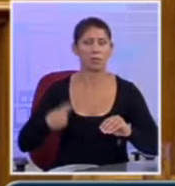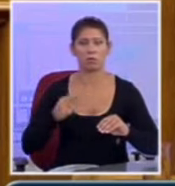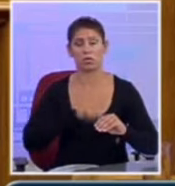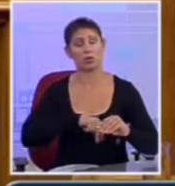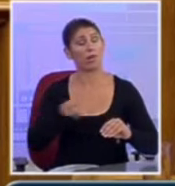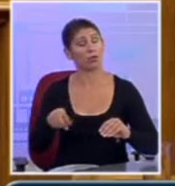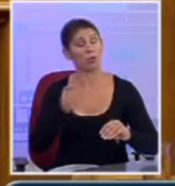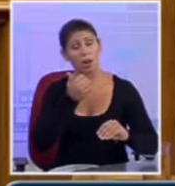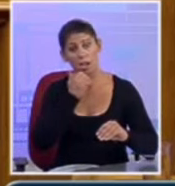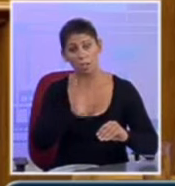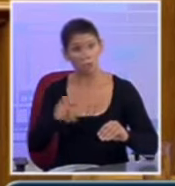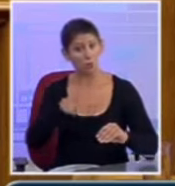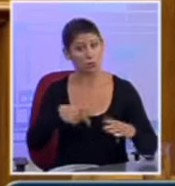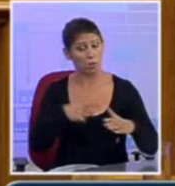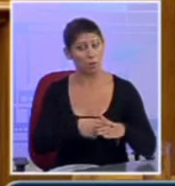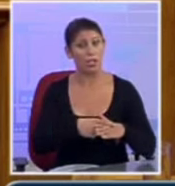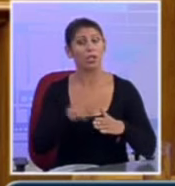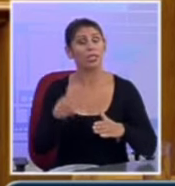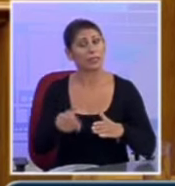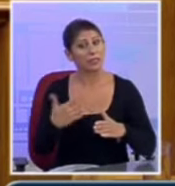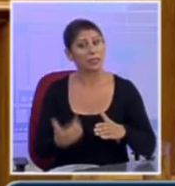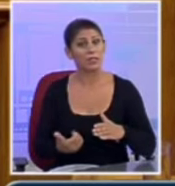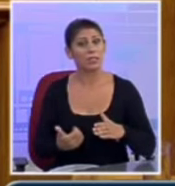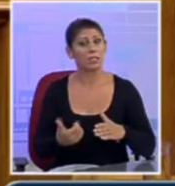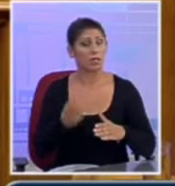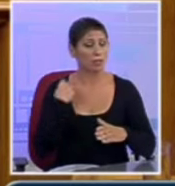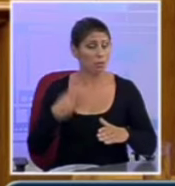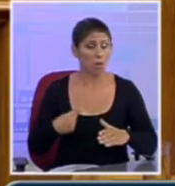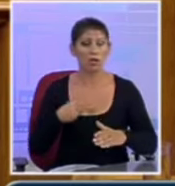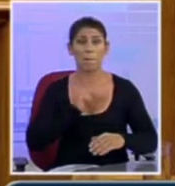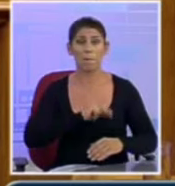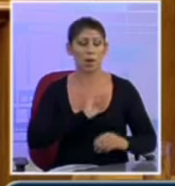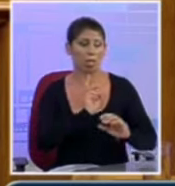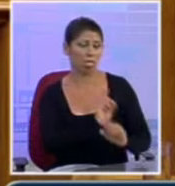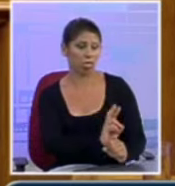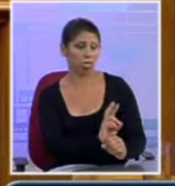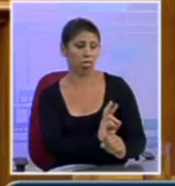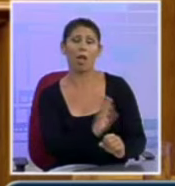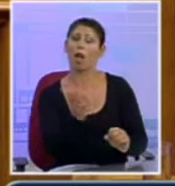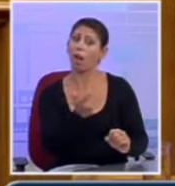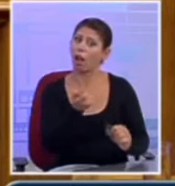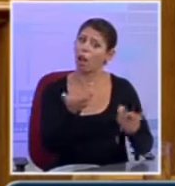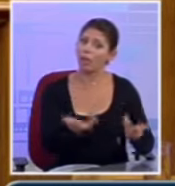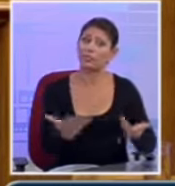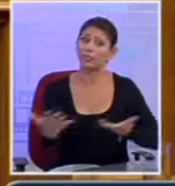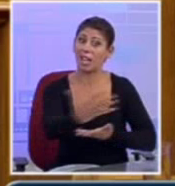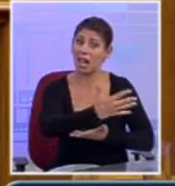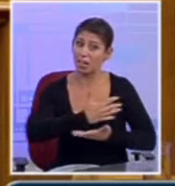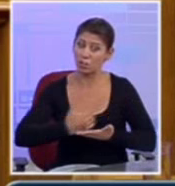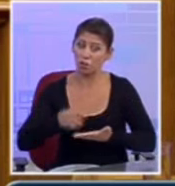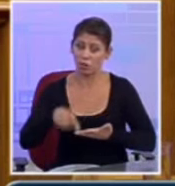λάθος. Το ταμείο αυτό είναι για να αξιοποιήσει τη δημόσια περιουσία, τα έσοδά της, τα